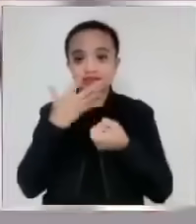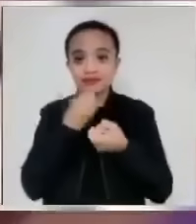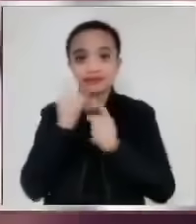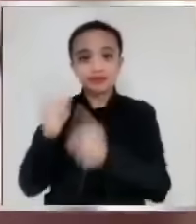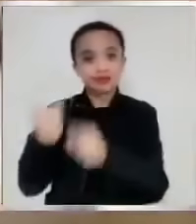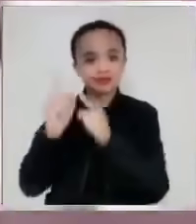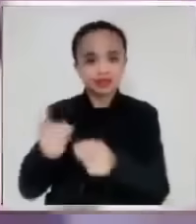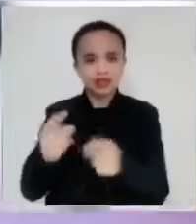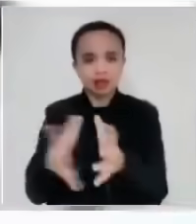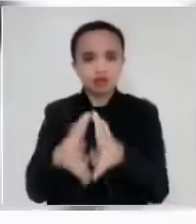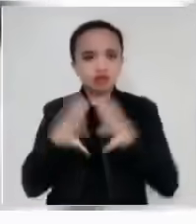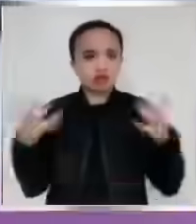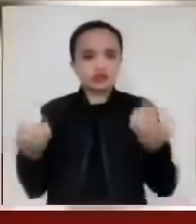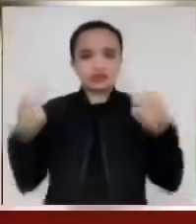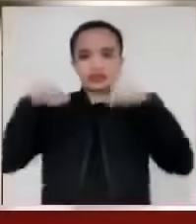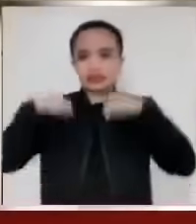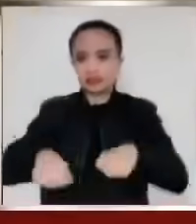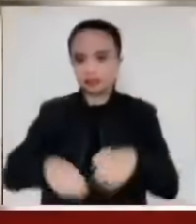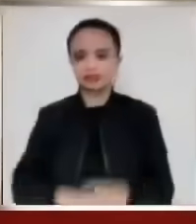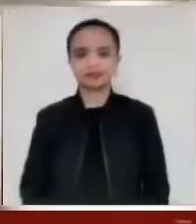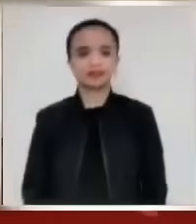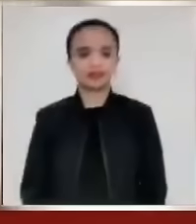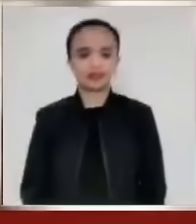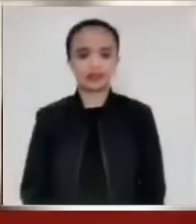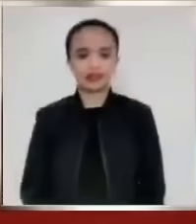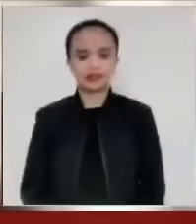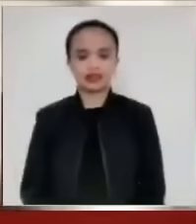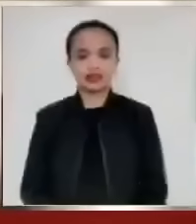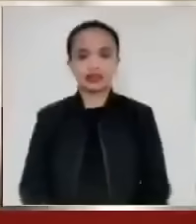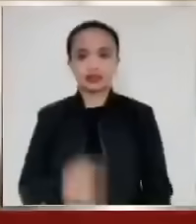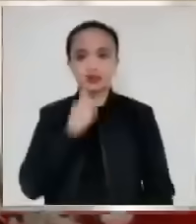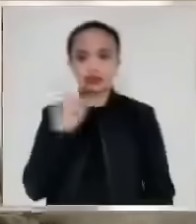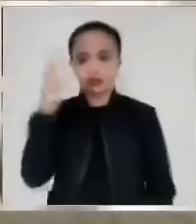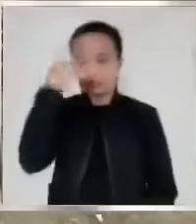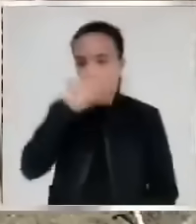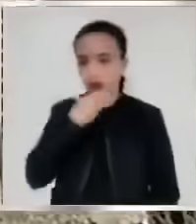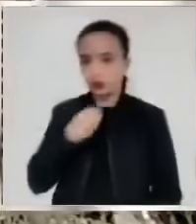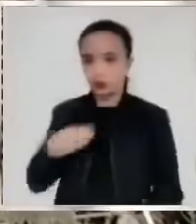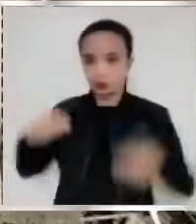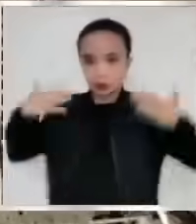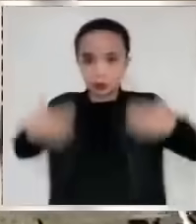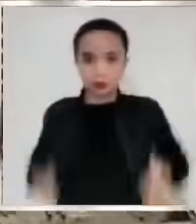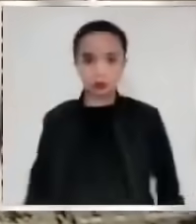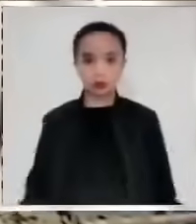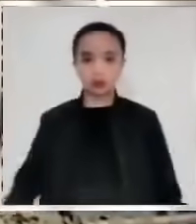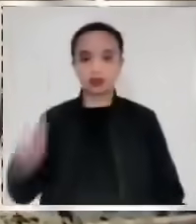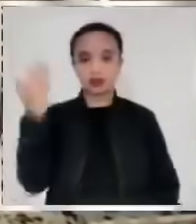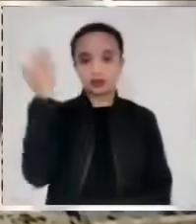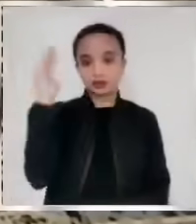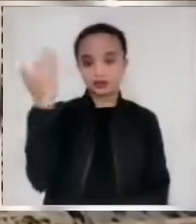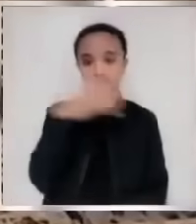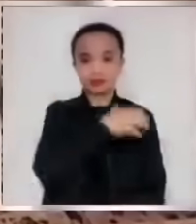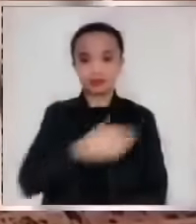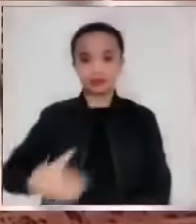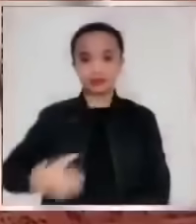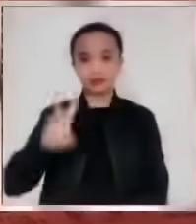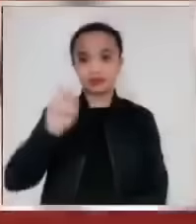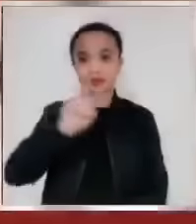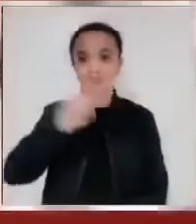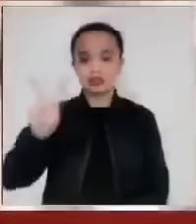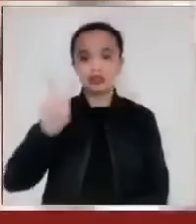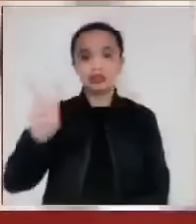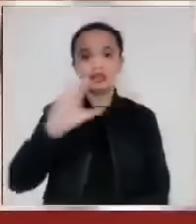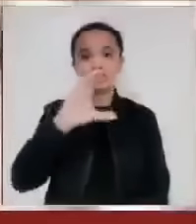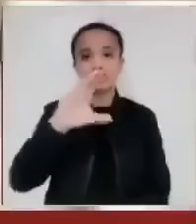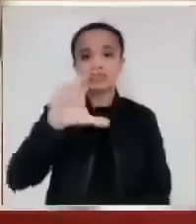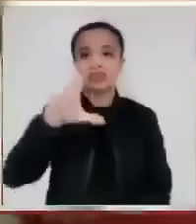in the industry. Naka-sparkly neutral hooded gown si Miss Universe Philippines 2022 Celeste Cortesi.